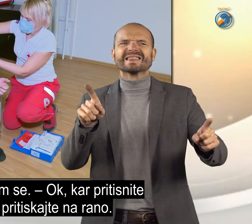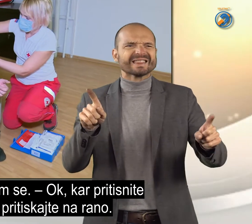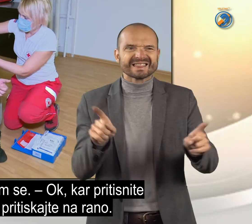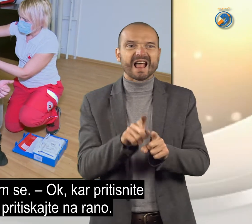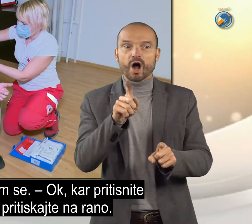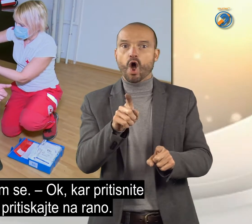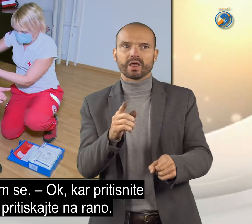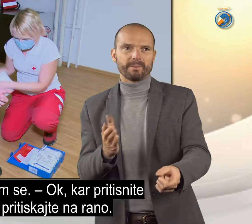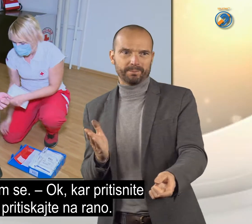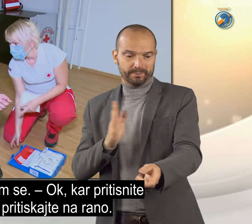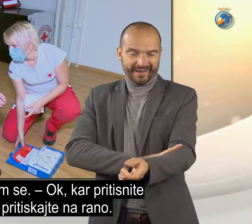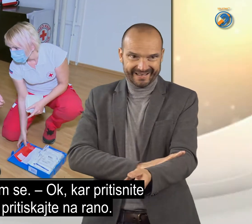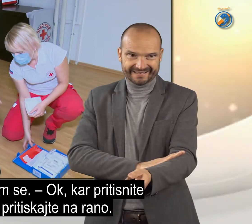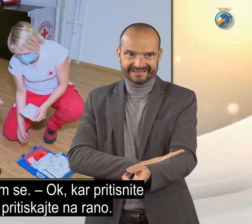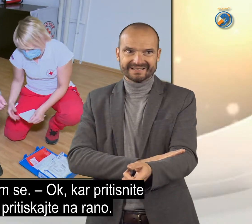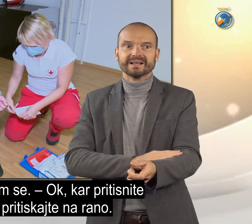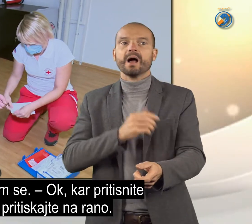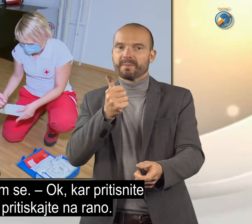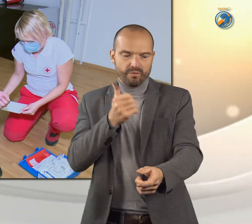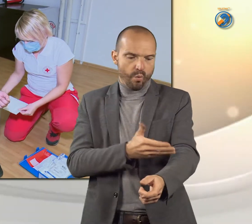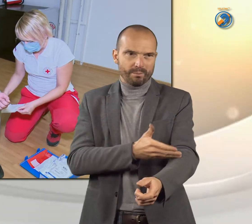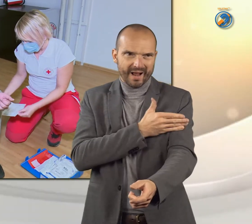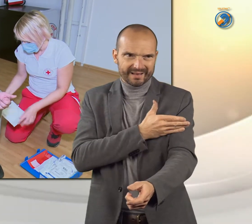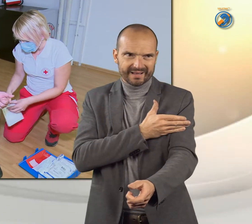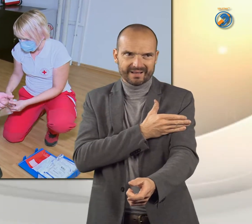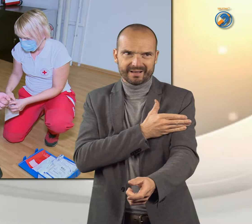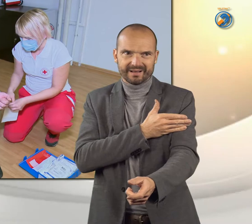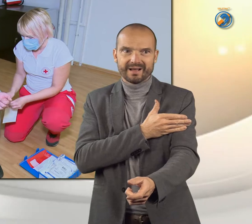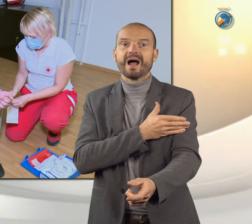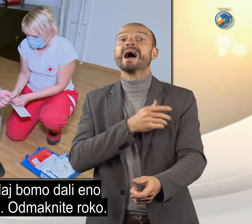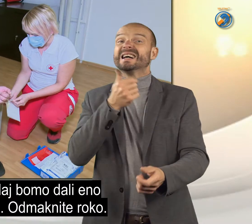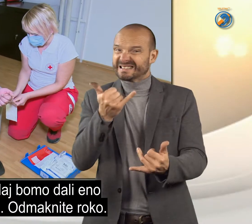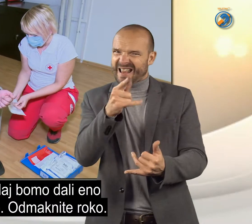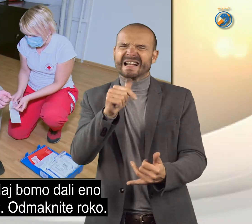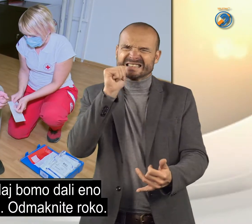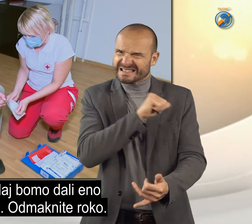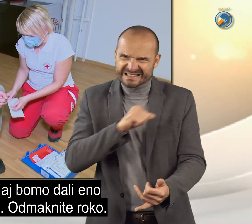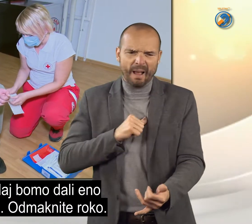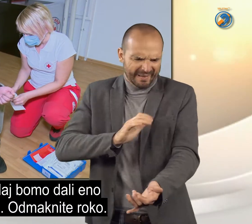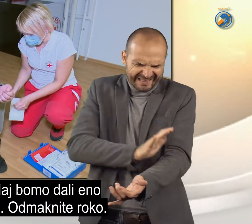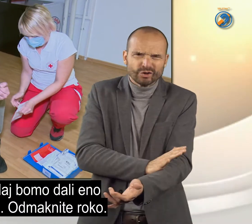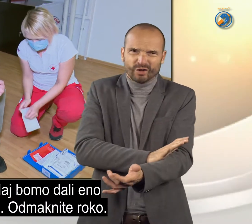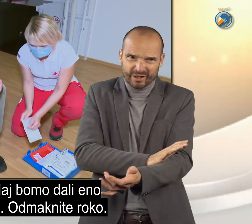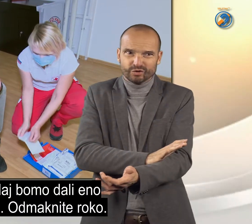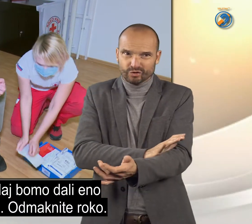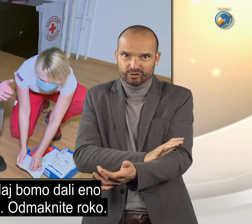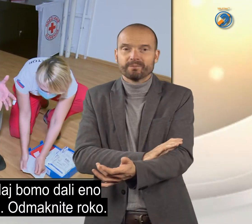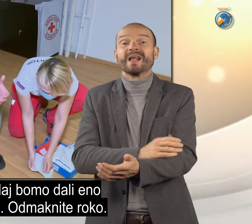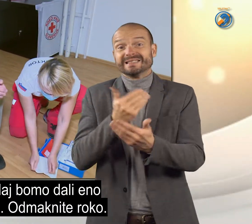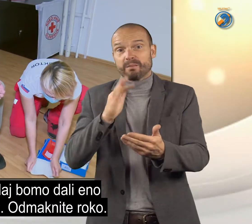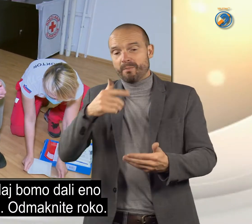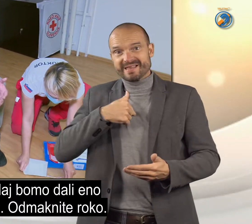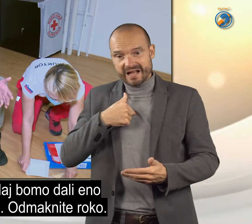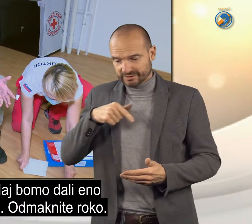malo takole gor dala. Evo, takole, zato da bomo odmaknili. Tikaj, ok, super, sami tiščite, v redu, ustavljate. Zdaj bomo pa mi dva to najprej